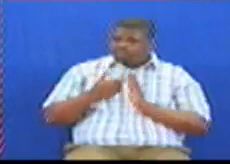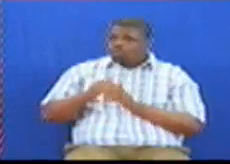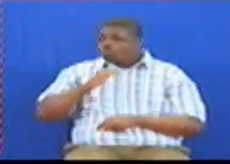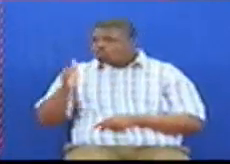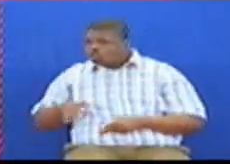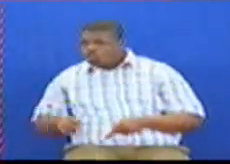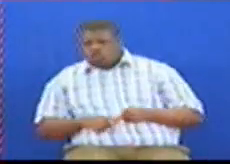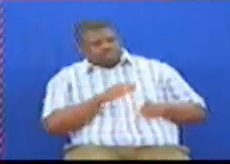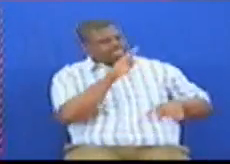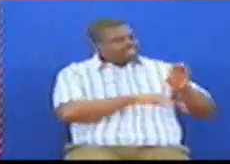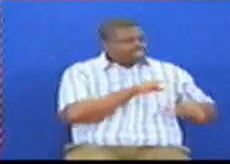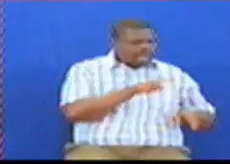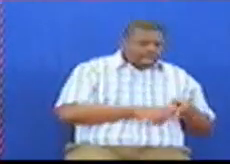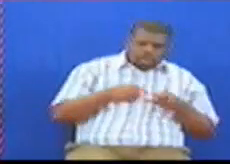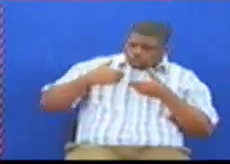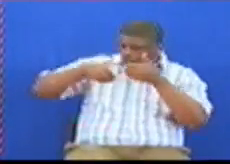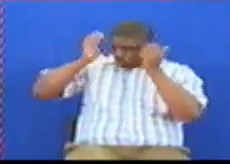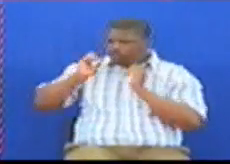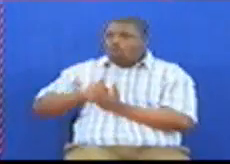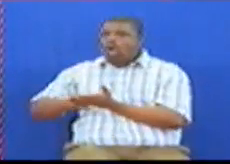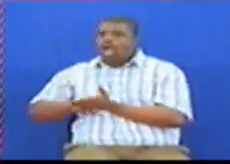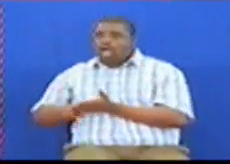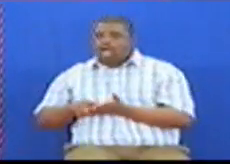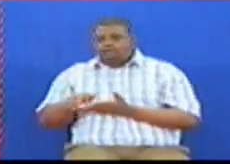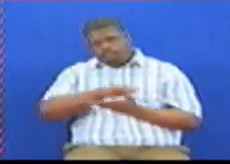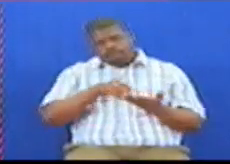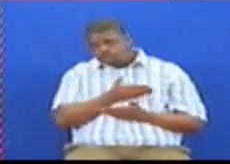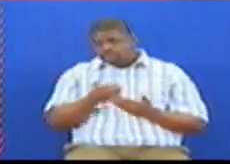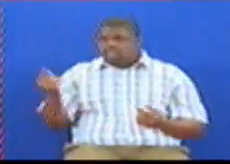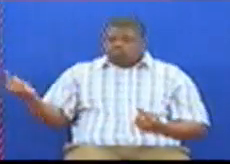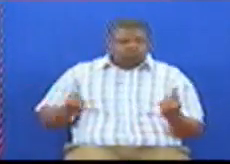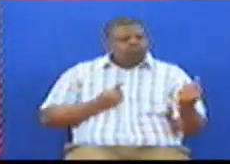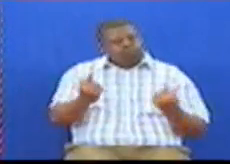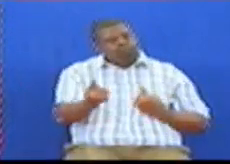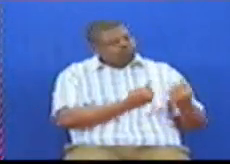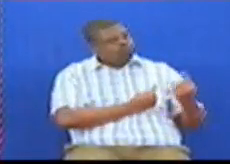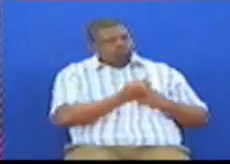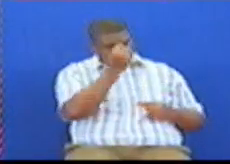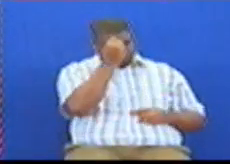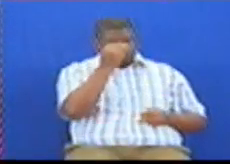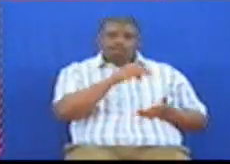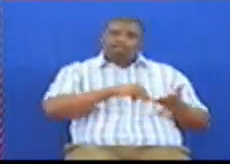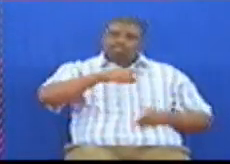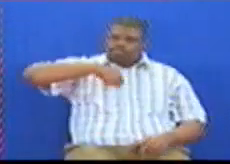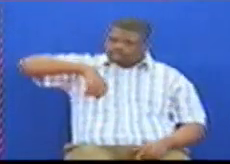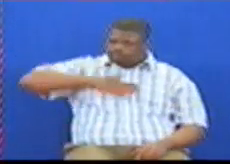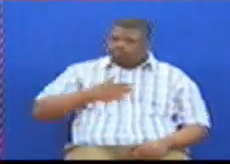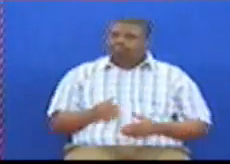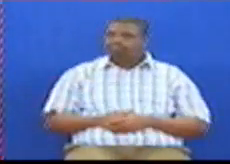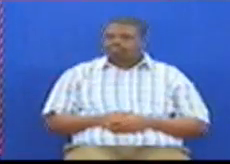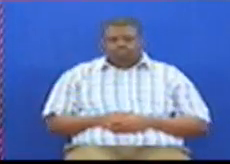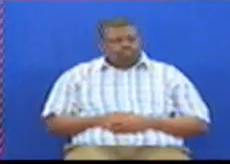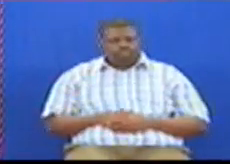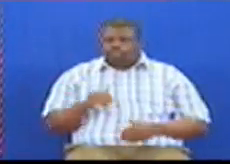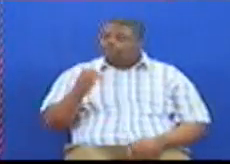Singida, Sumbawanga na maeneo mengine wamekuja kujifunza kwenye manispaa yetu. Na hata